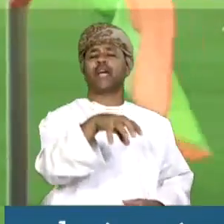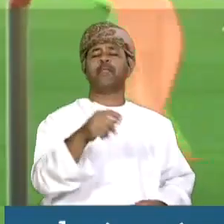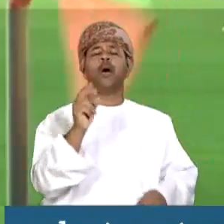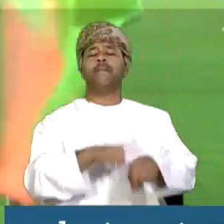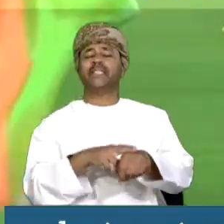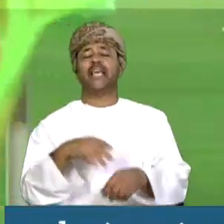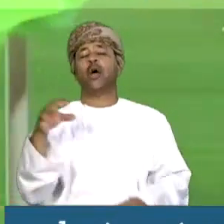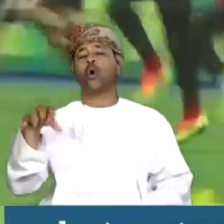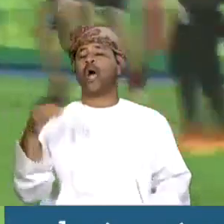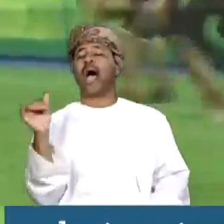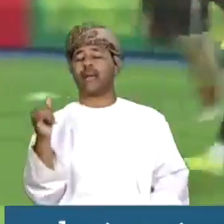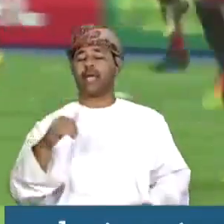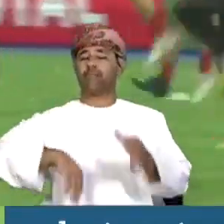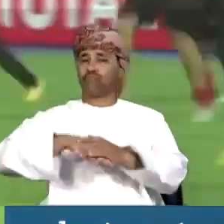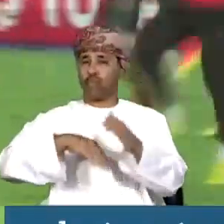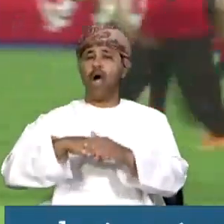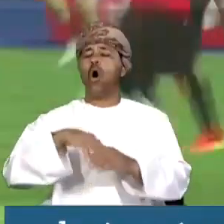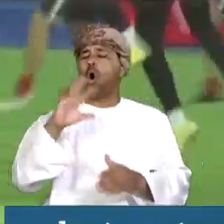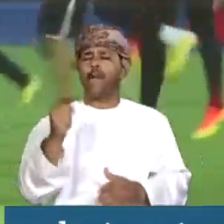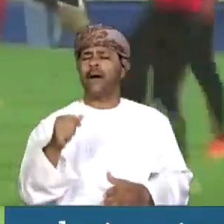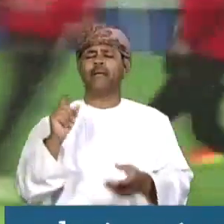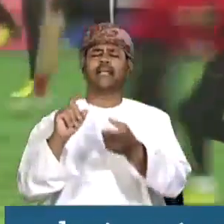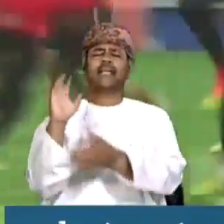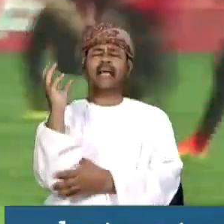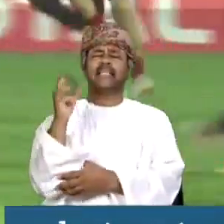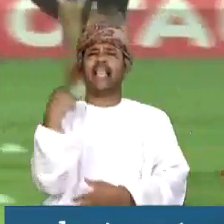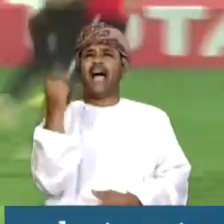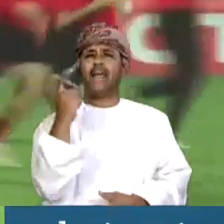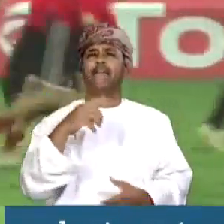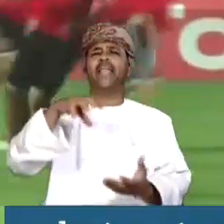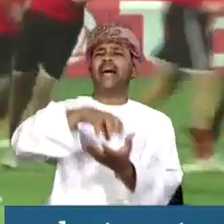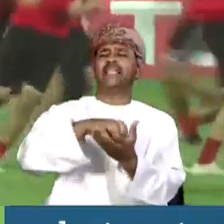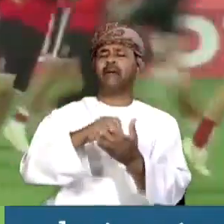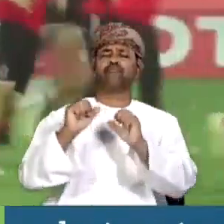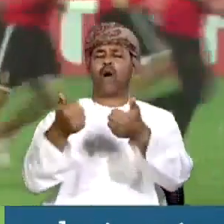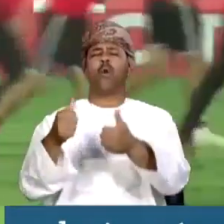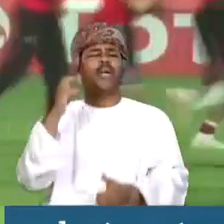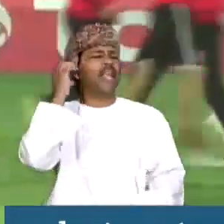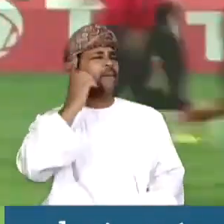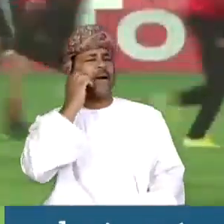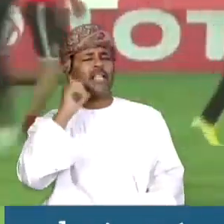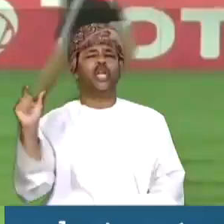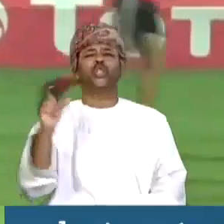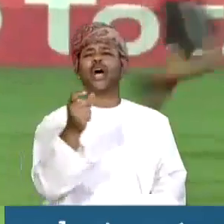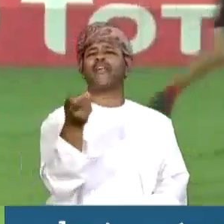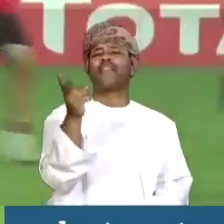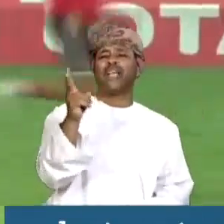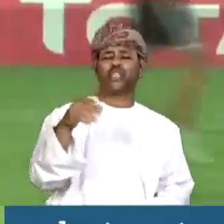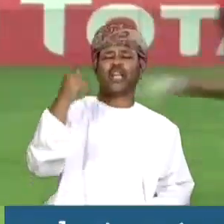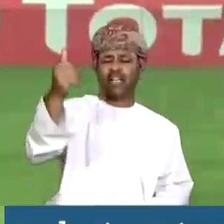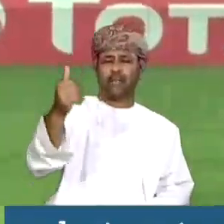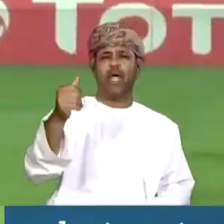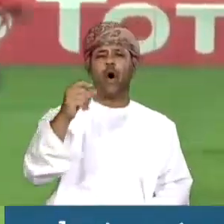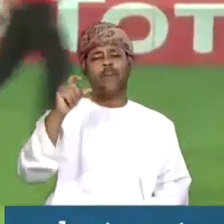الكرة العربية مقعدا ثانيا في بطولة كأس العالم للأندية التي ستقام بالإمارات الشهر القادم بعد